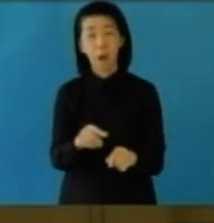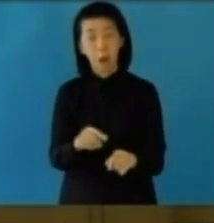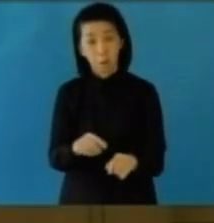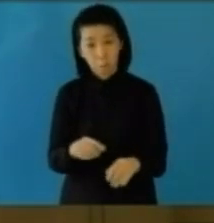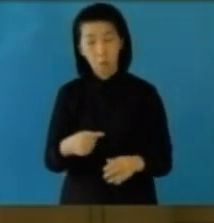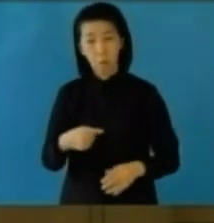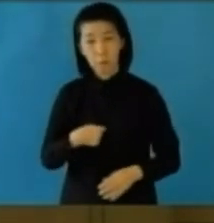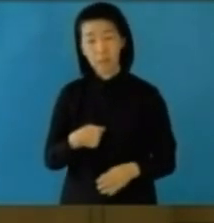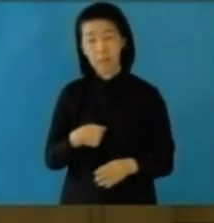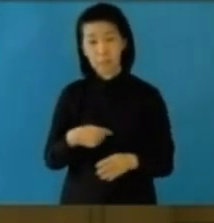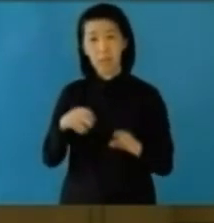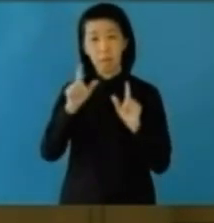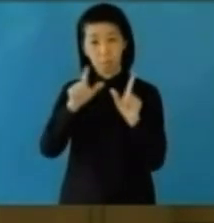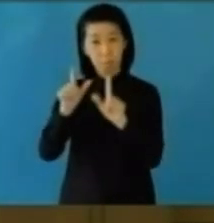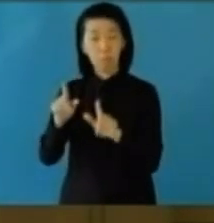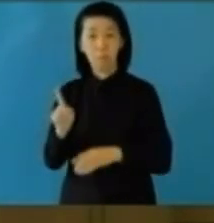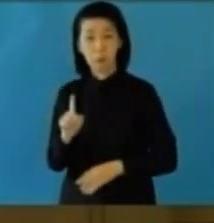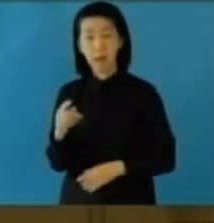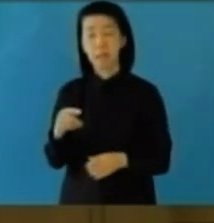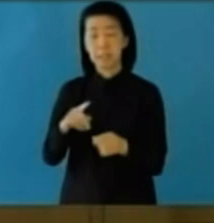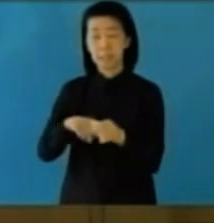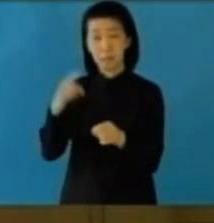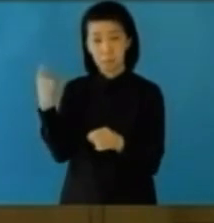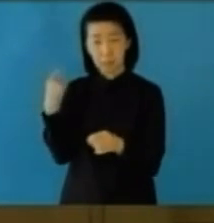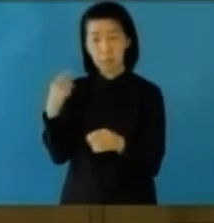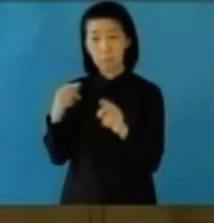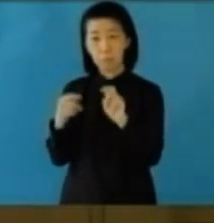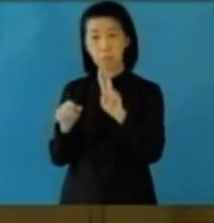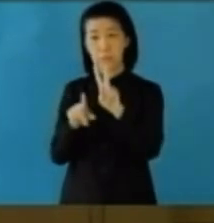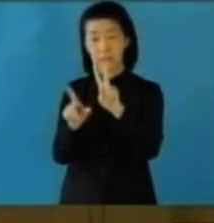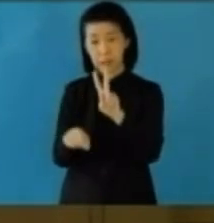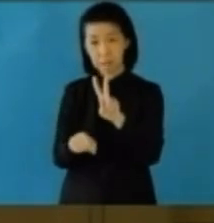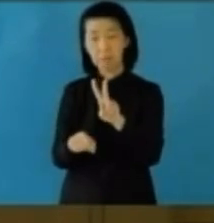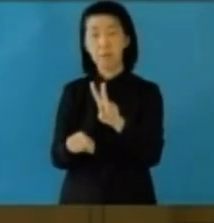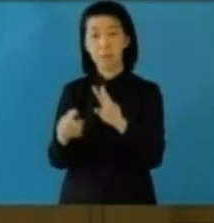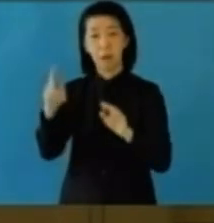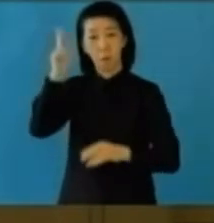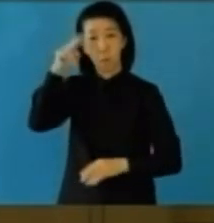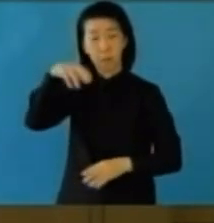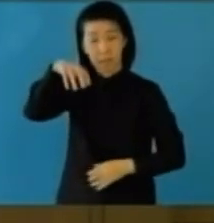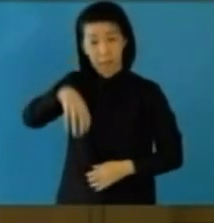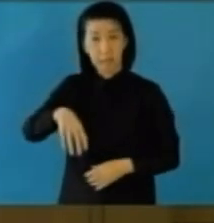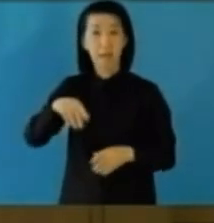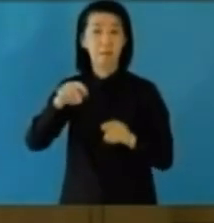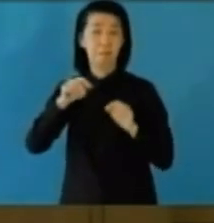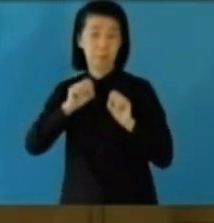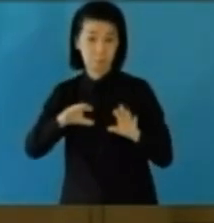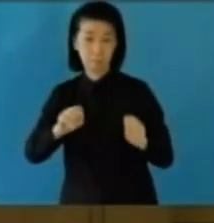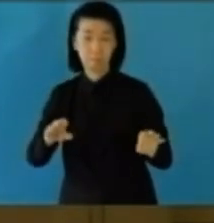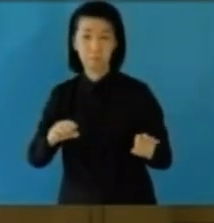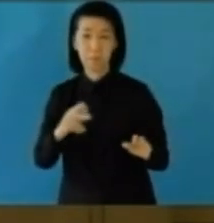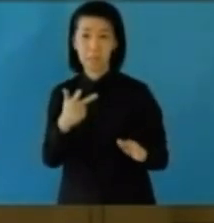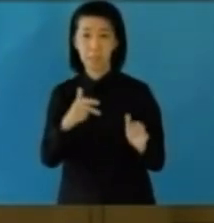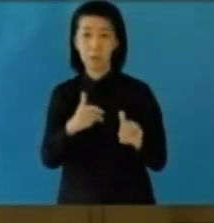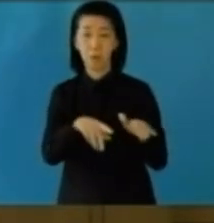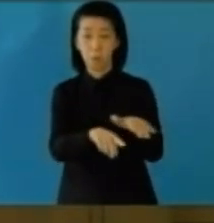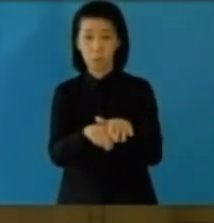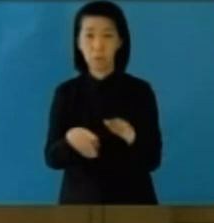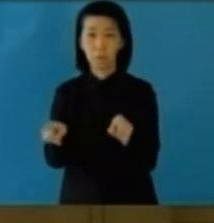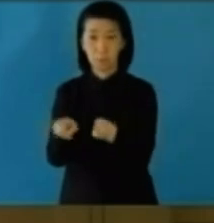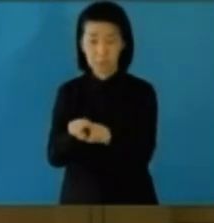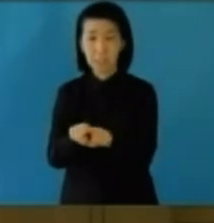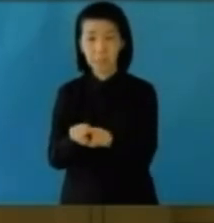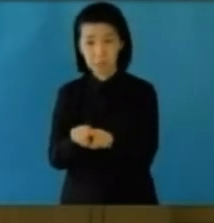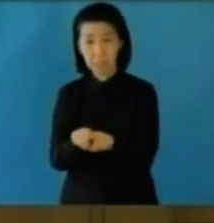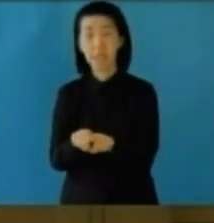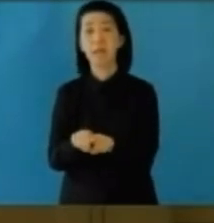昨年11月に大阪において本県に進出した大手企業や市町村等とともに、官民一体となって企業立地講和